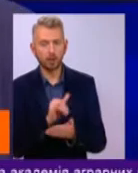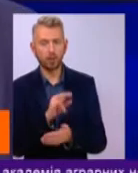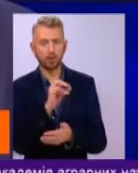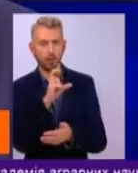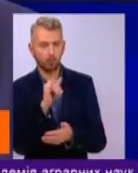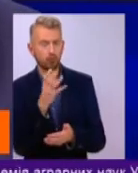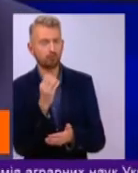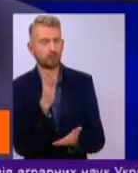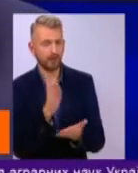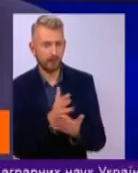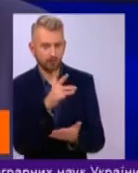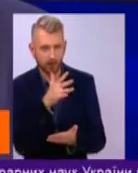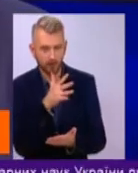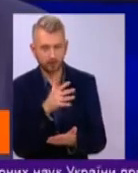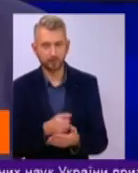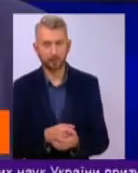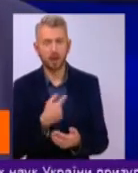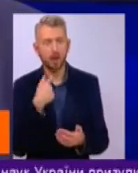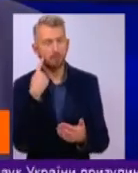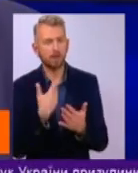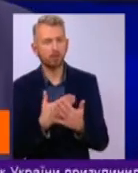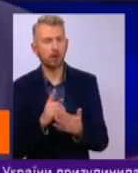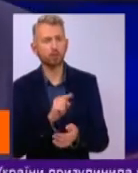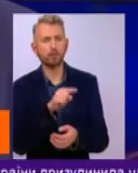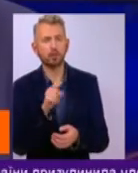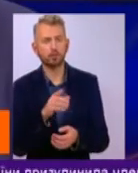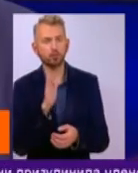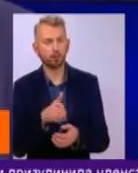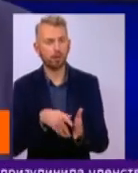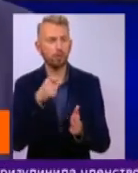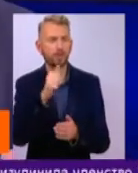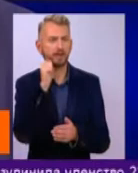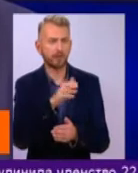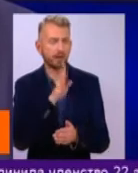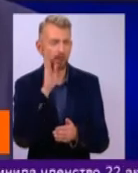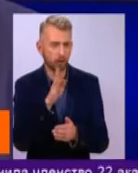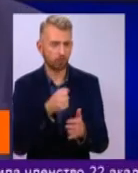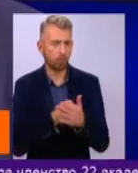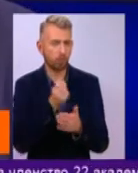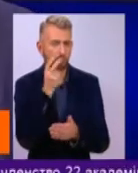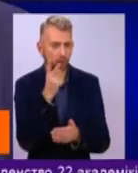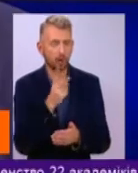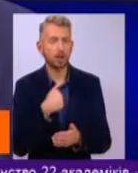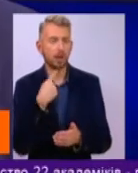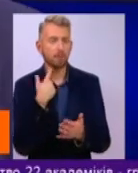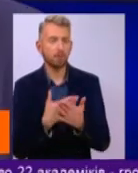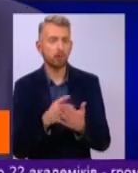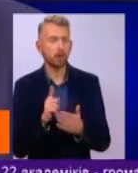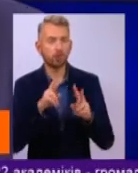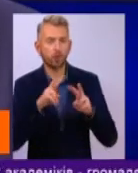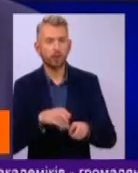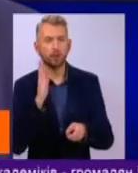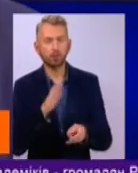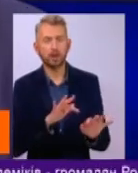ще час. От, і я припускаю, що воно буде подано завтра зранку, ну, в першій половині дня. Я припускаю, що розгляд